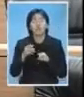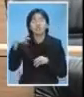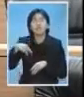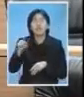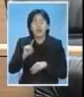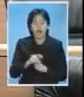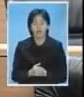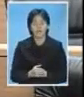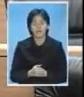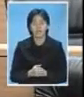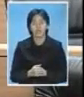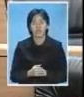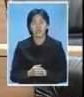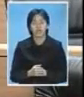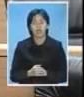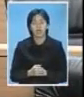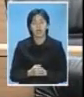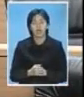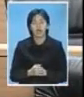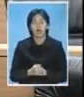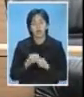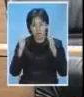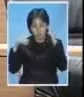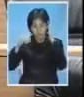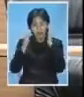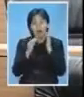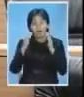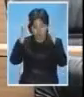ครับเพียงแต่เอาผ้าคลุมสีแดงไปคลุมหัว